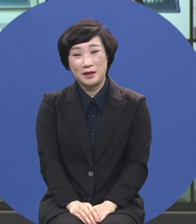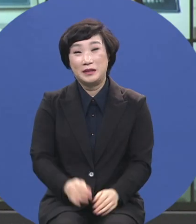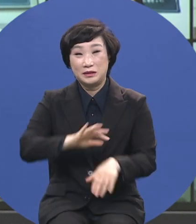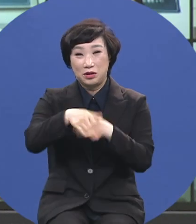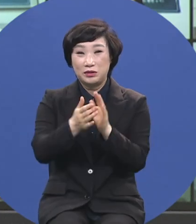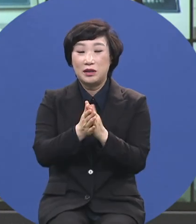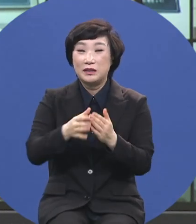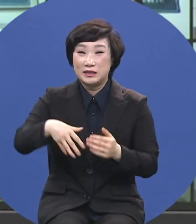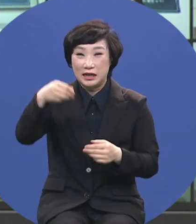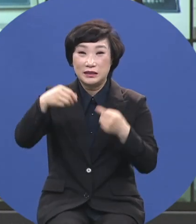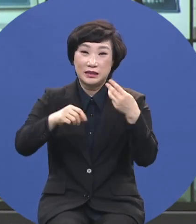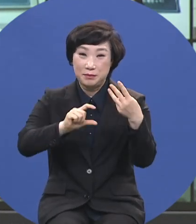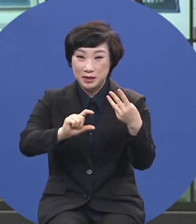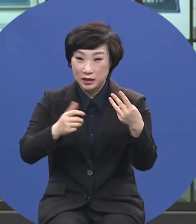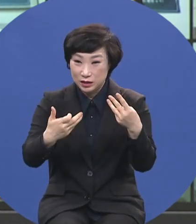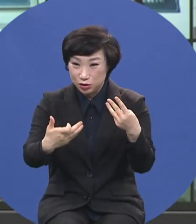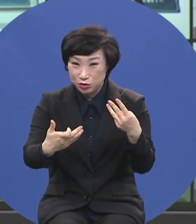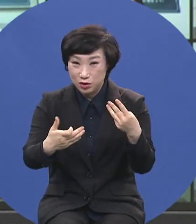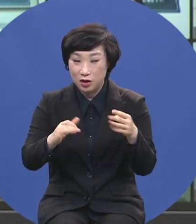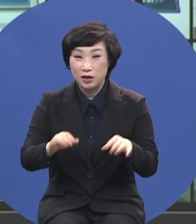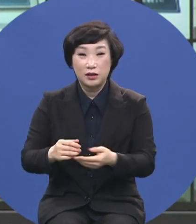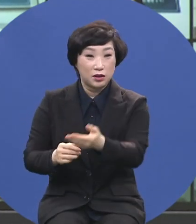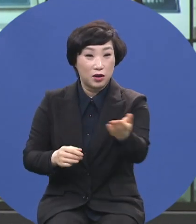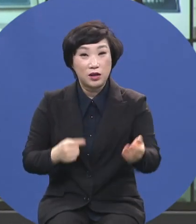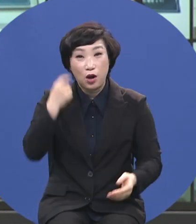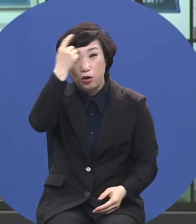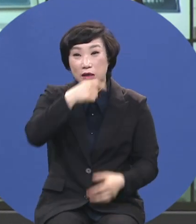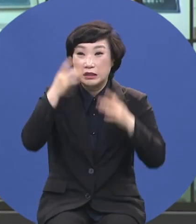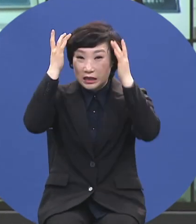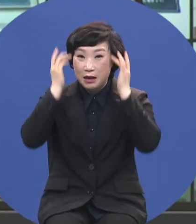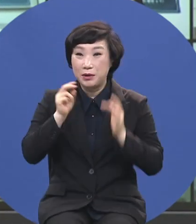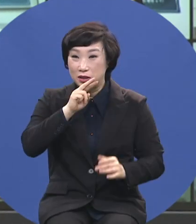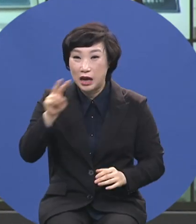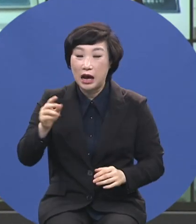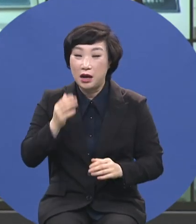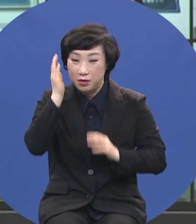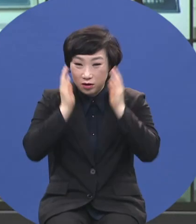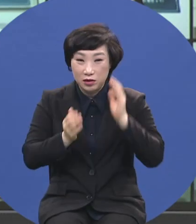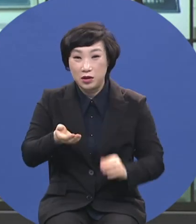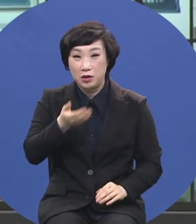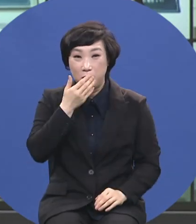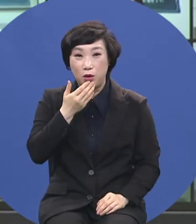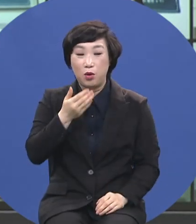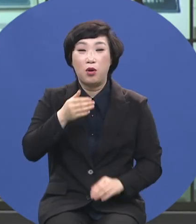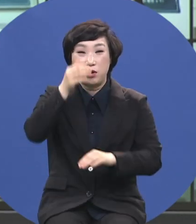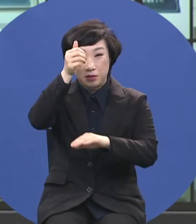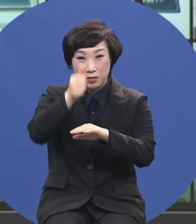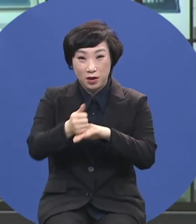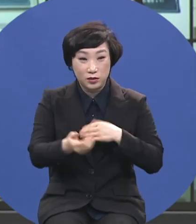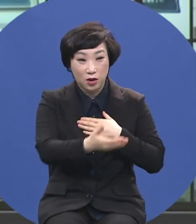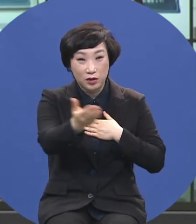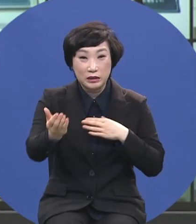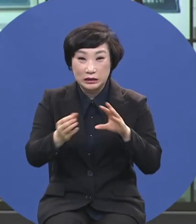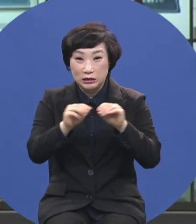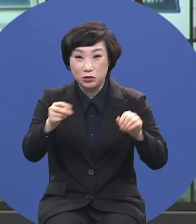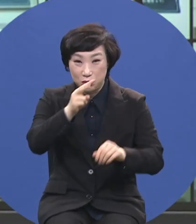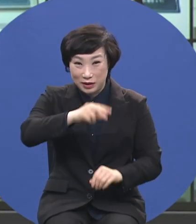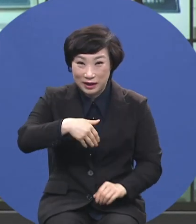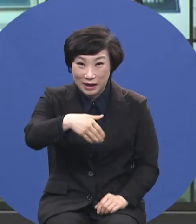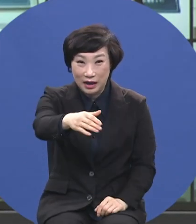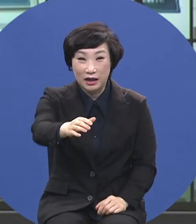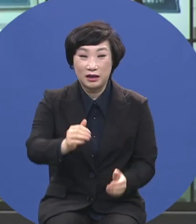창세기 3장 19절에 네가 얼굴에 땀이 흘러야 식물을 먹고 피경은 흙으로